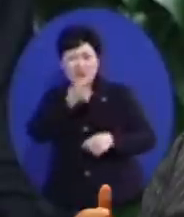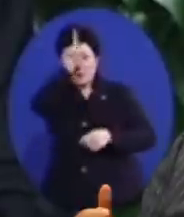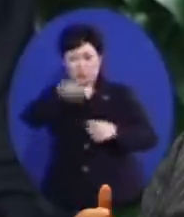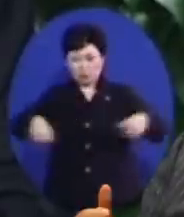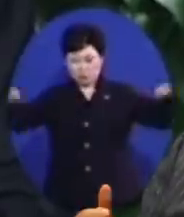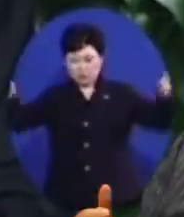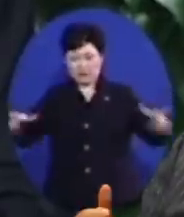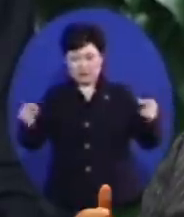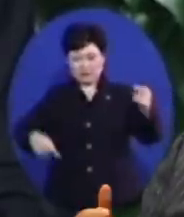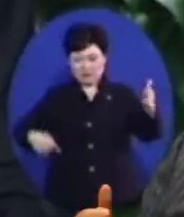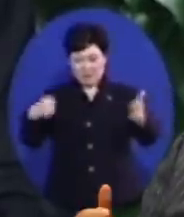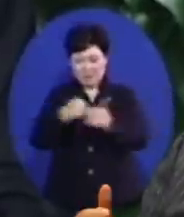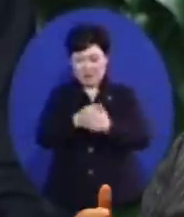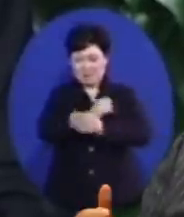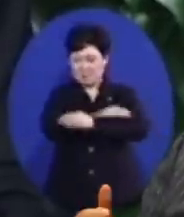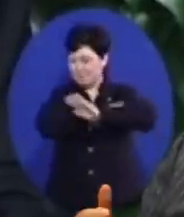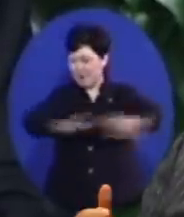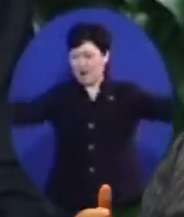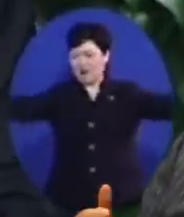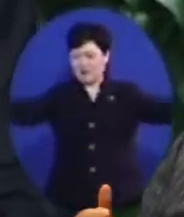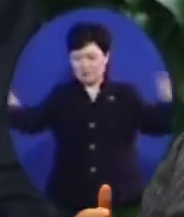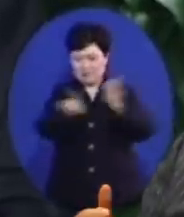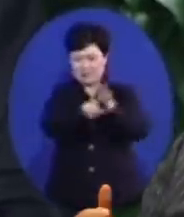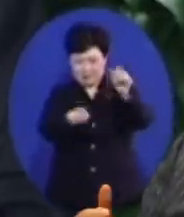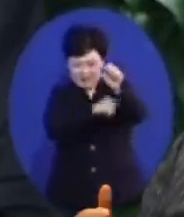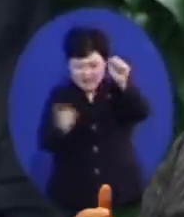담대하게 날개를 활짝 펴고 믿음의 날개,